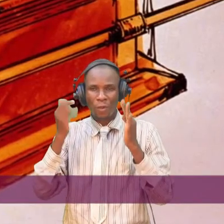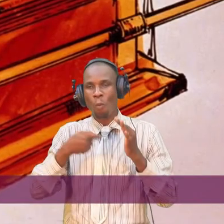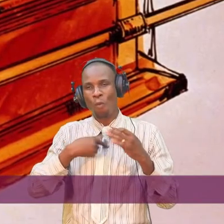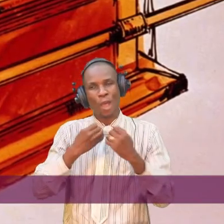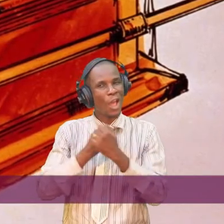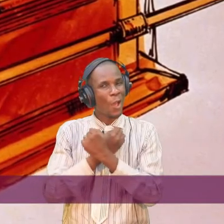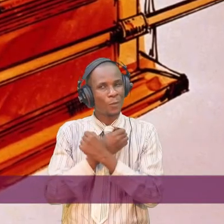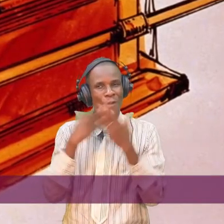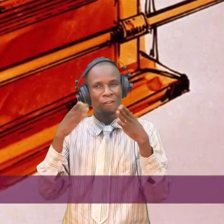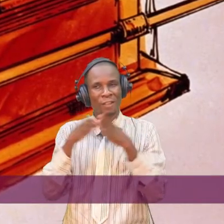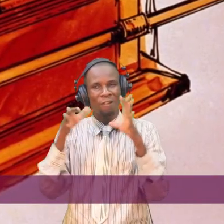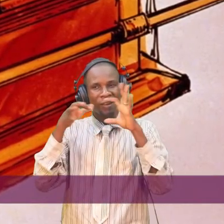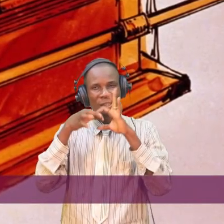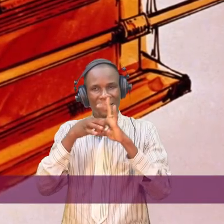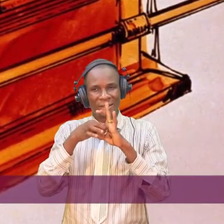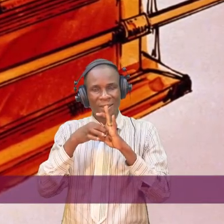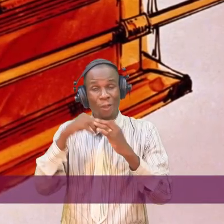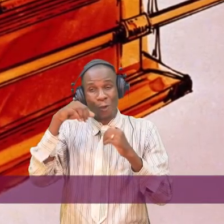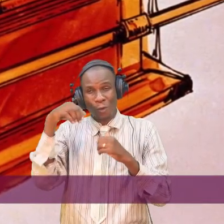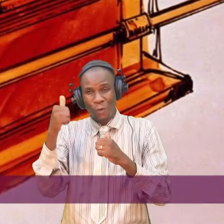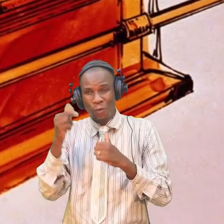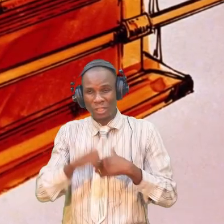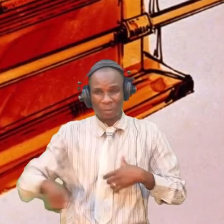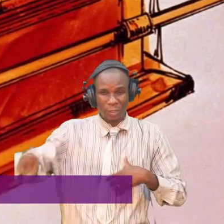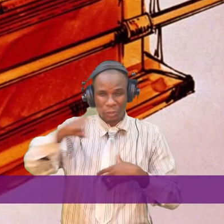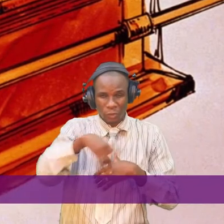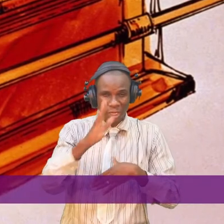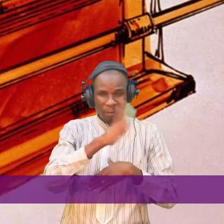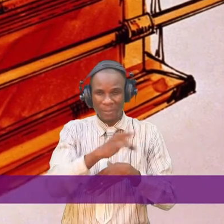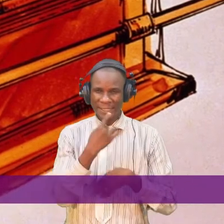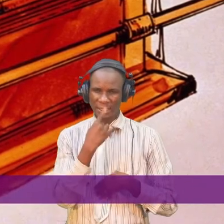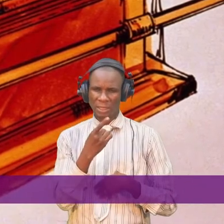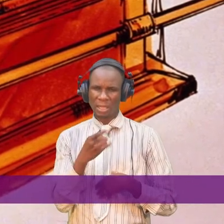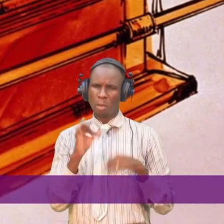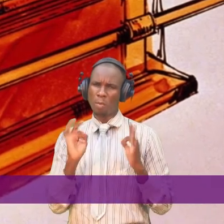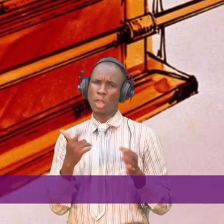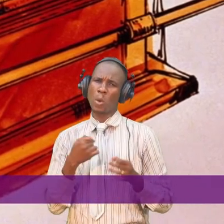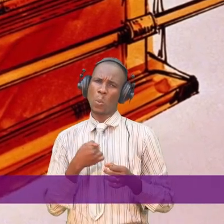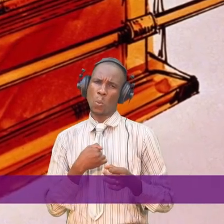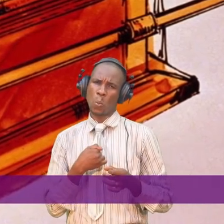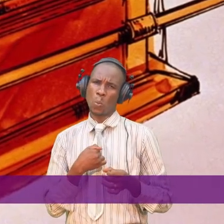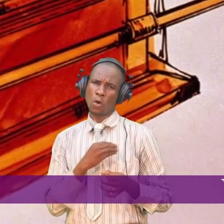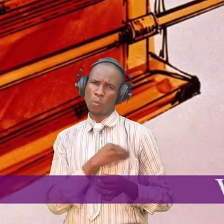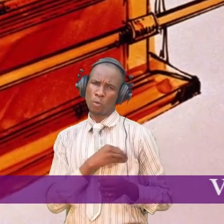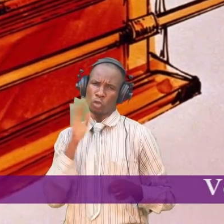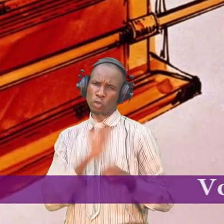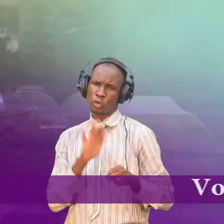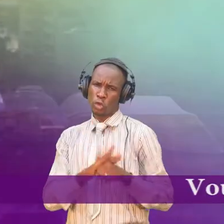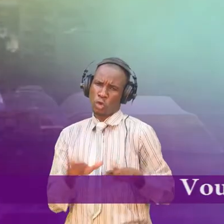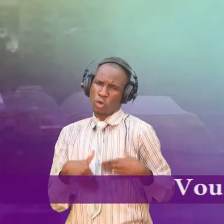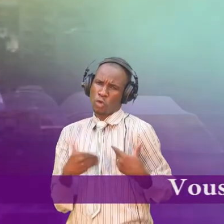ilisababisha watu wasikaribie Mungu. Lakini ile sadaka za nyama zilisaidia